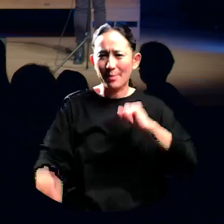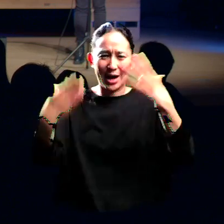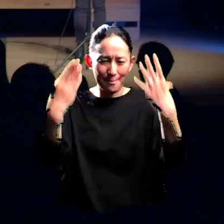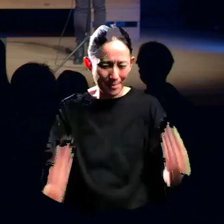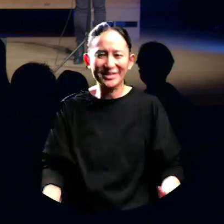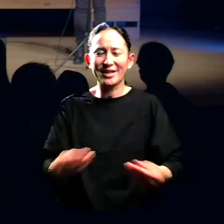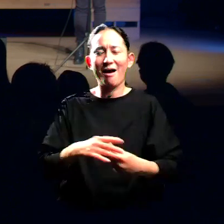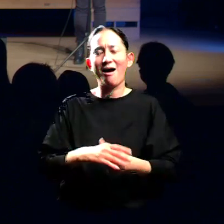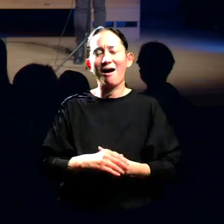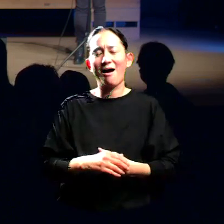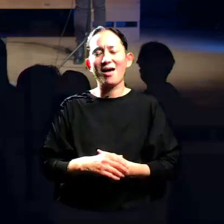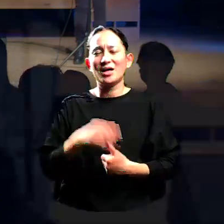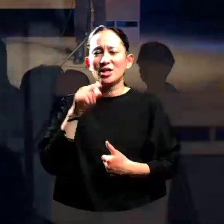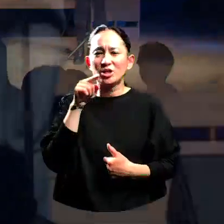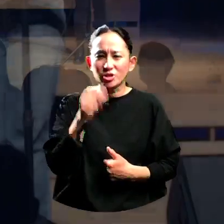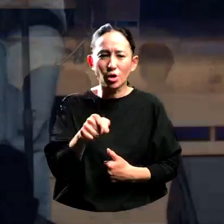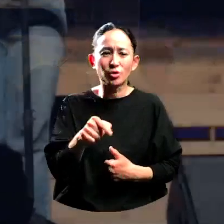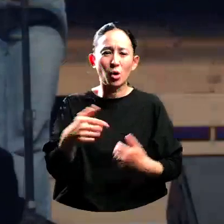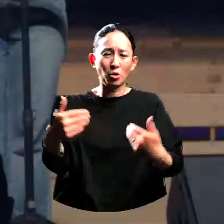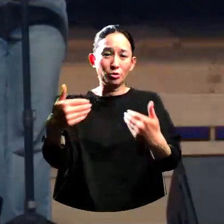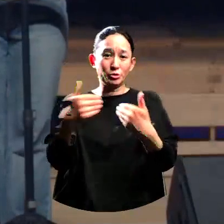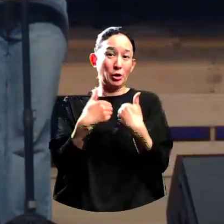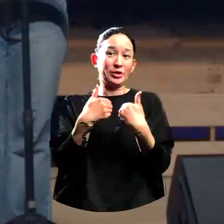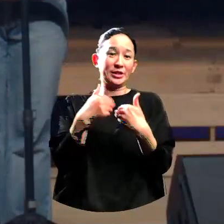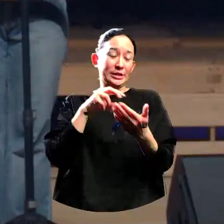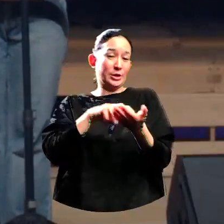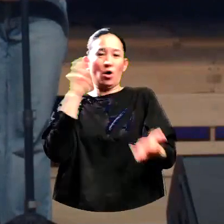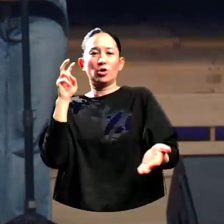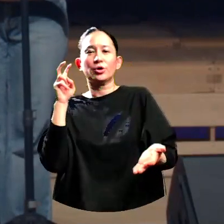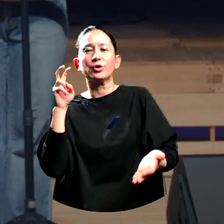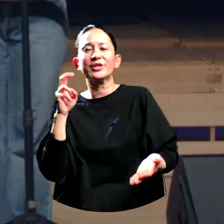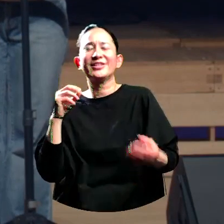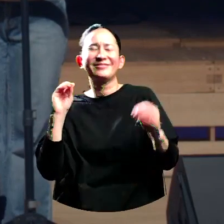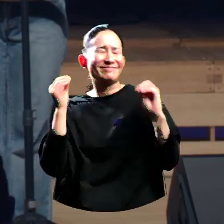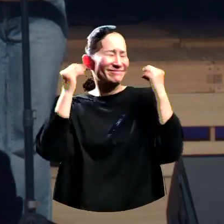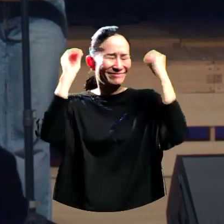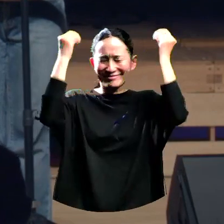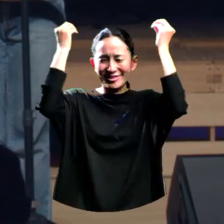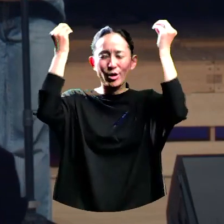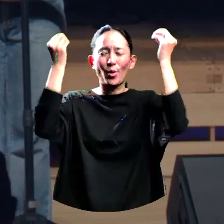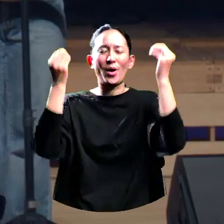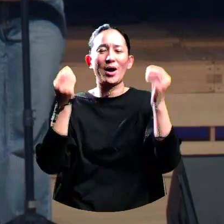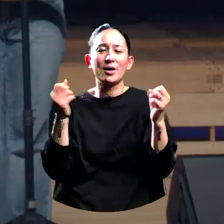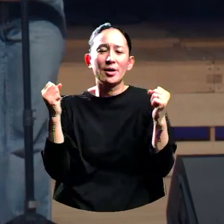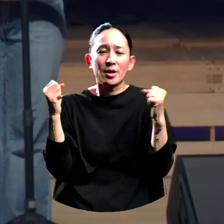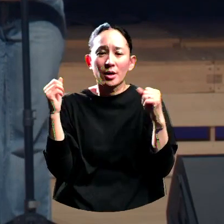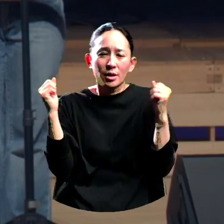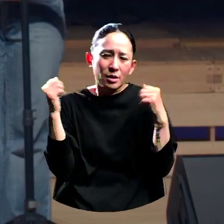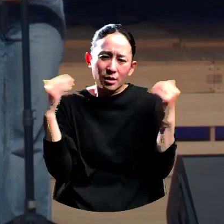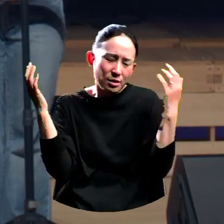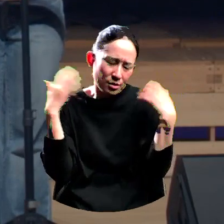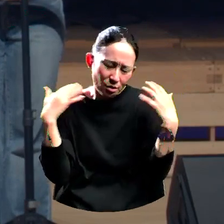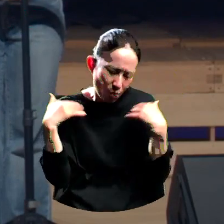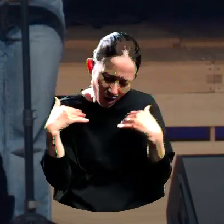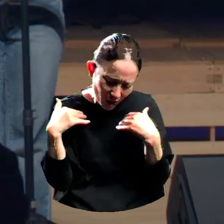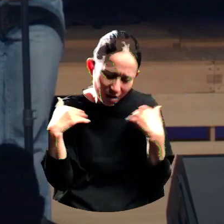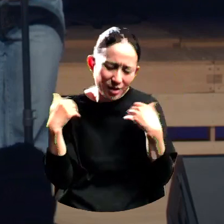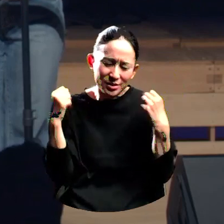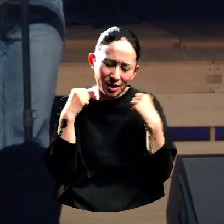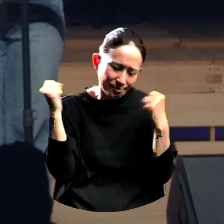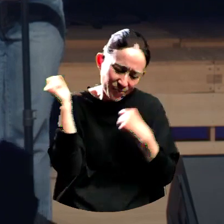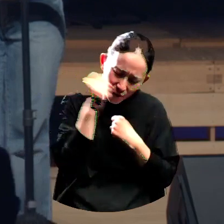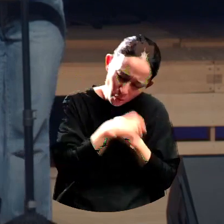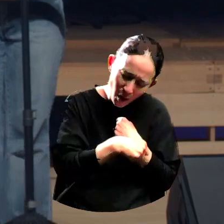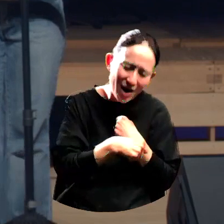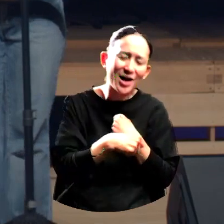and defeated death. その衝撃、その驚き、そして感動は弱々しかったキリストの弟子たちを変え、やがて